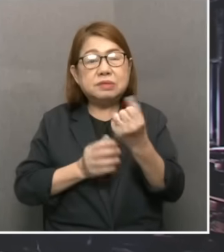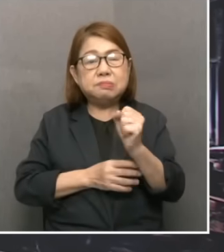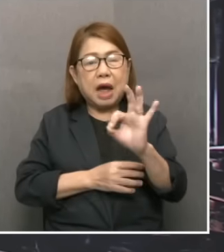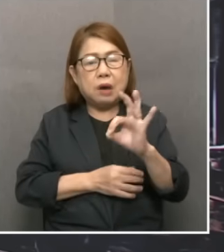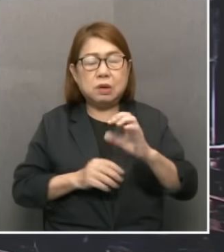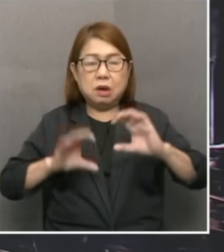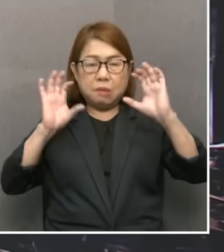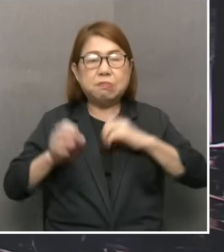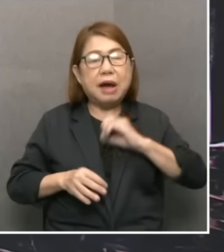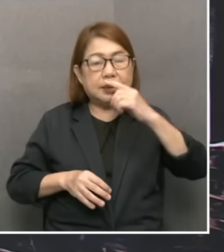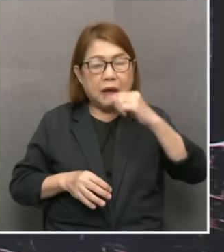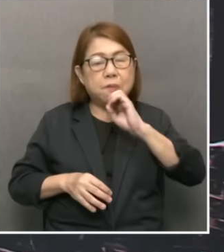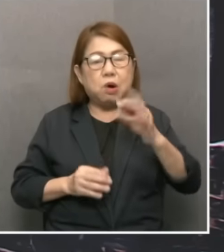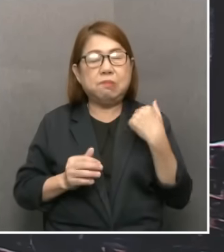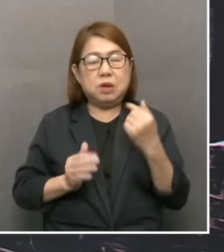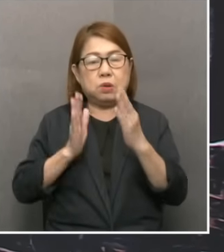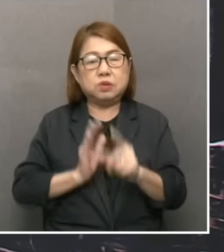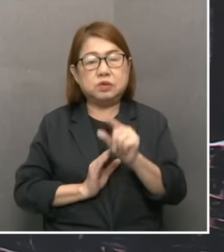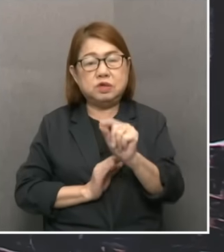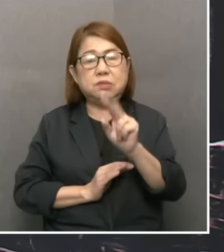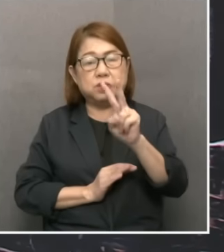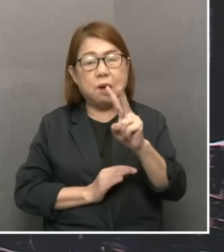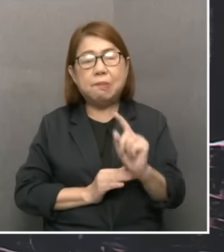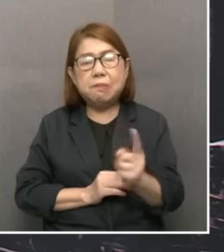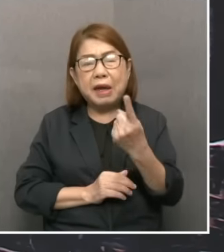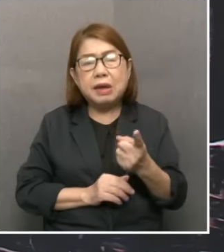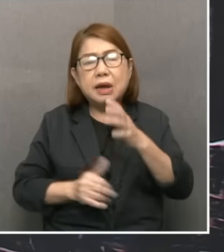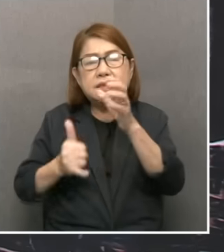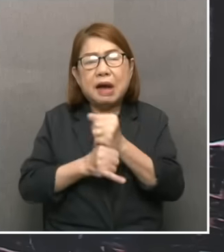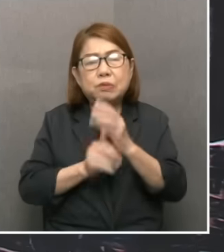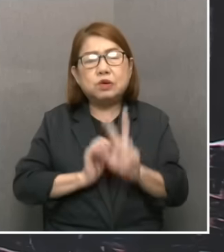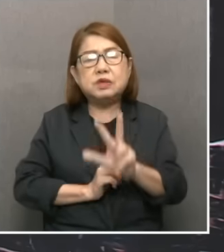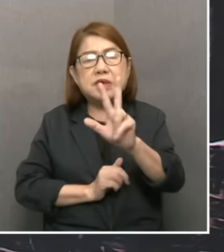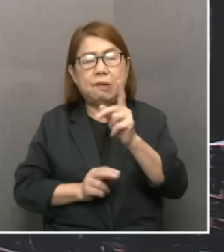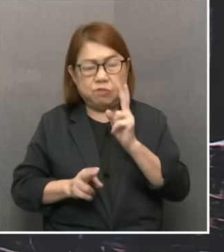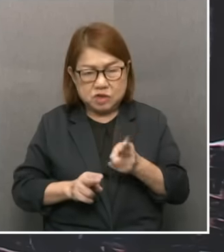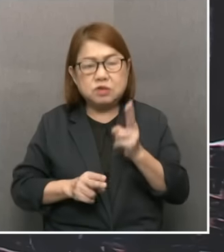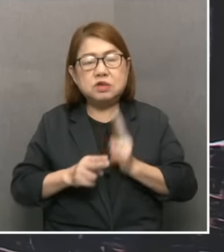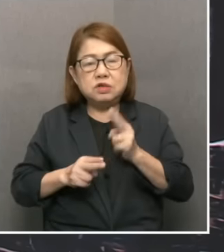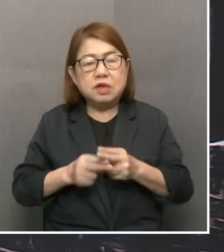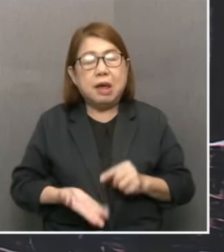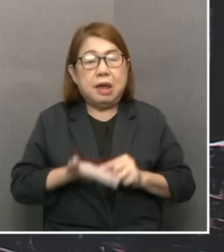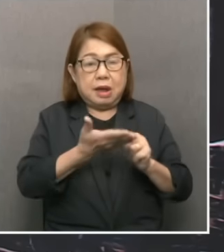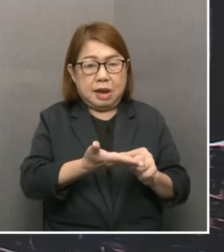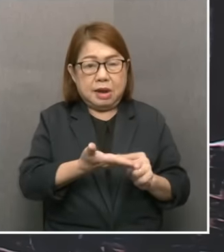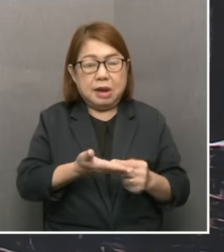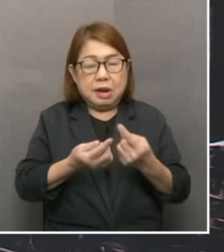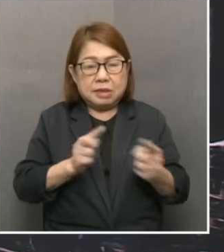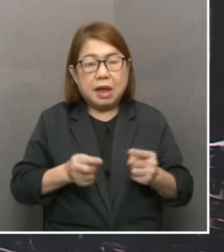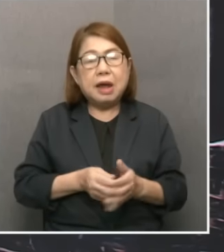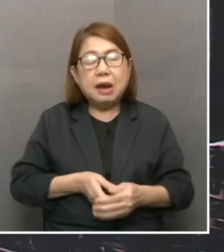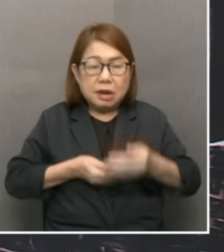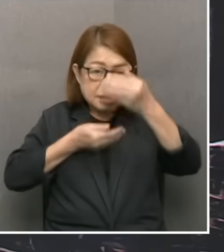22คนอีก 3คนที่เพิ่มเข้ามาตอนนี้ค่ะเราก็จะต้องยื่นชื่อเข้าไปเสนอเข้าไปและยังไม่ได้รับการรับรองจากกลุ่ม